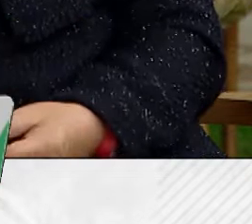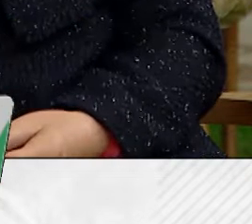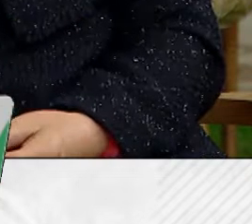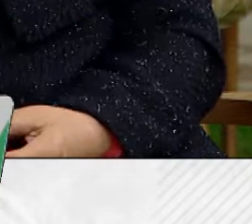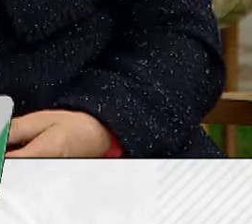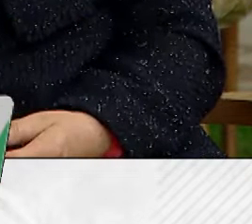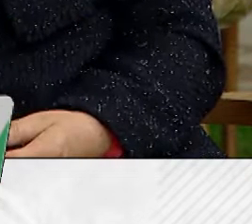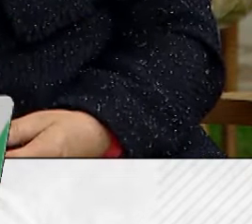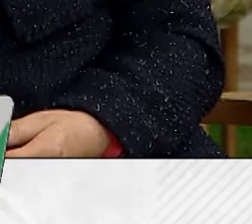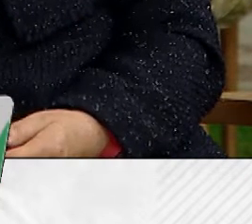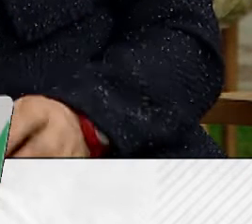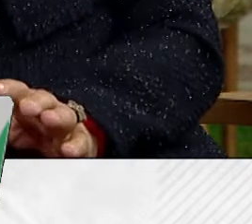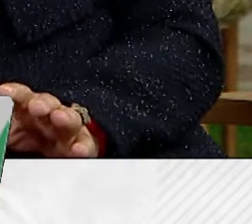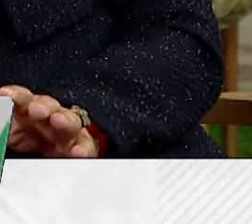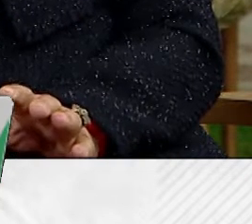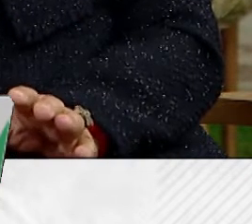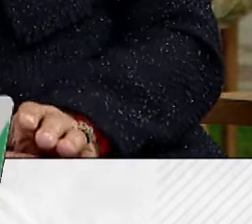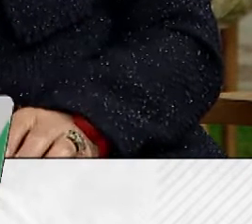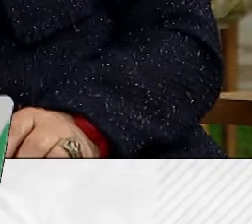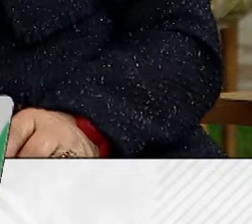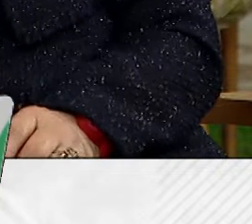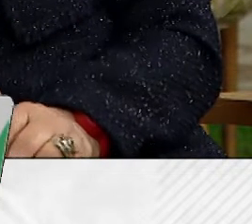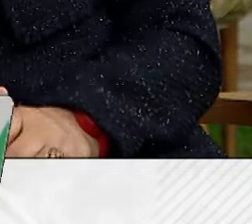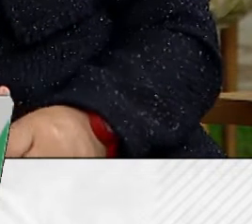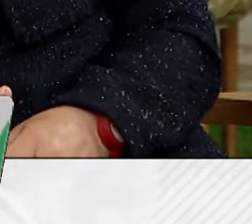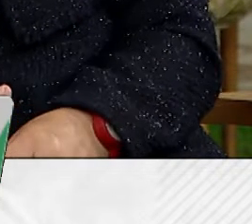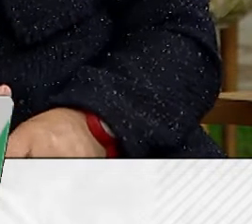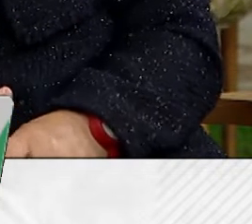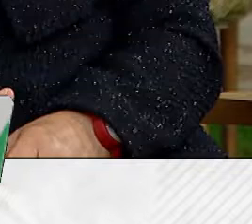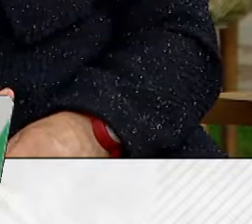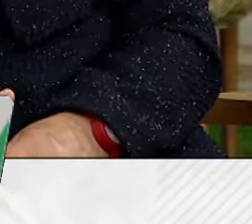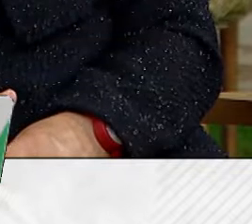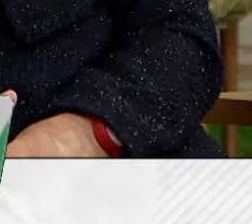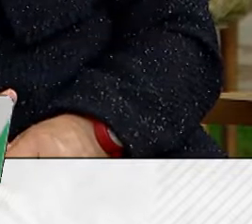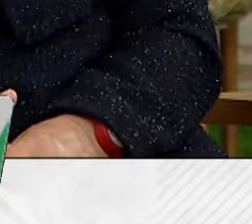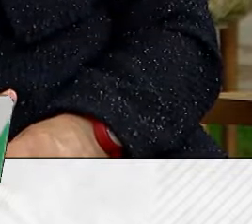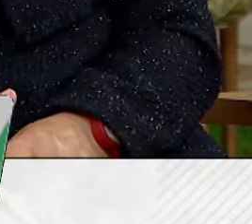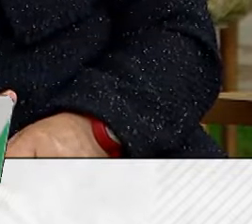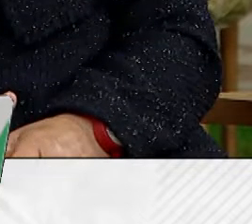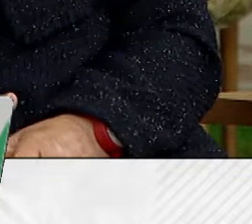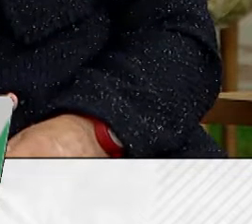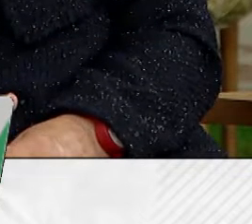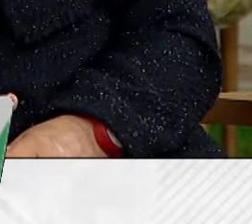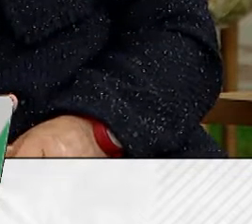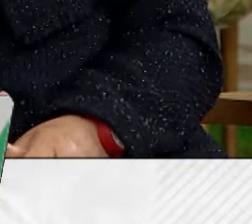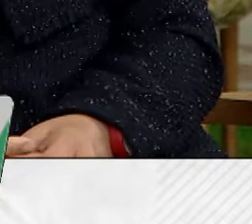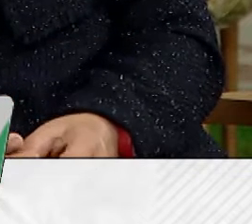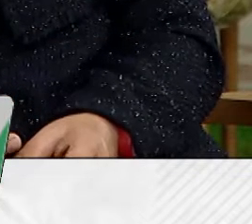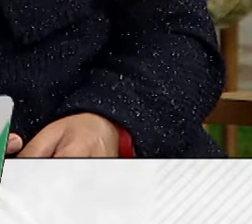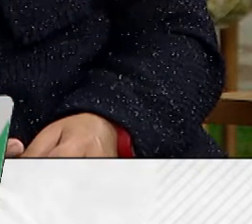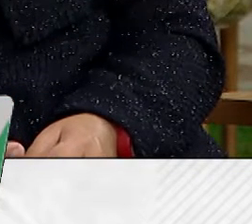oğlum var hocam başka yok herhalde değil mi Başka yok Bir tane oğlum var tek çocuk Peki